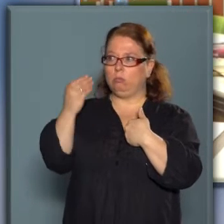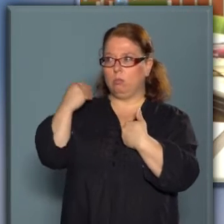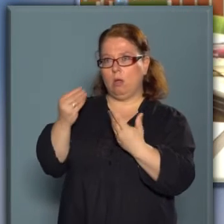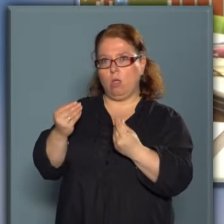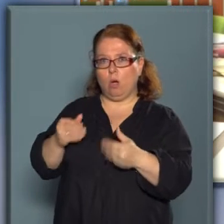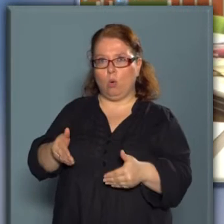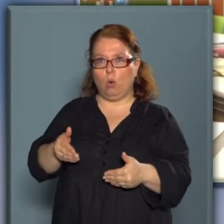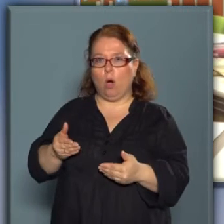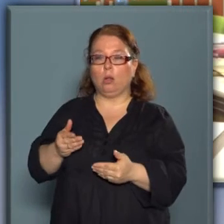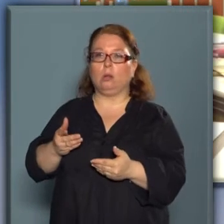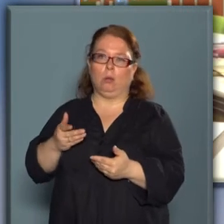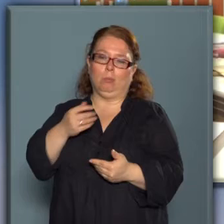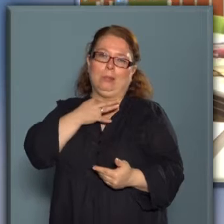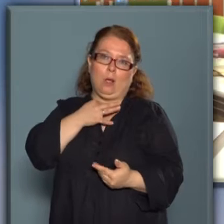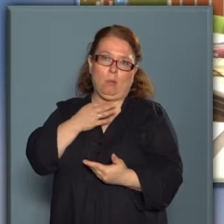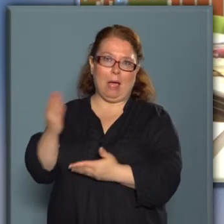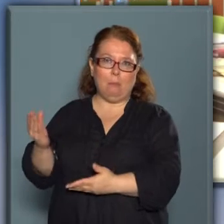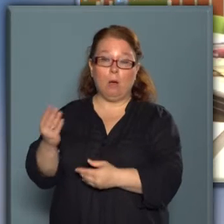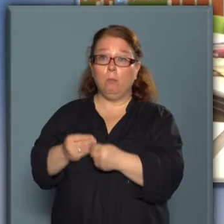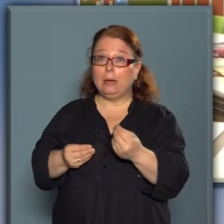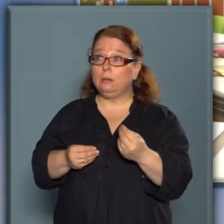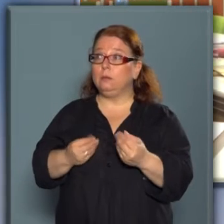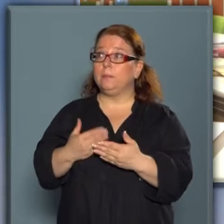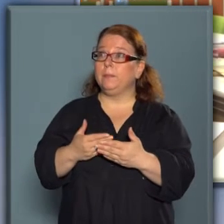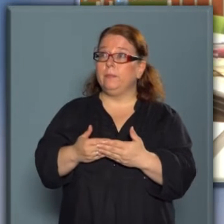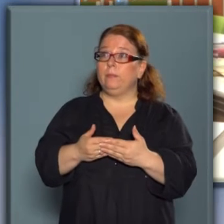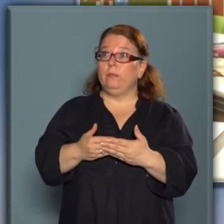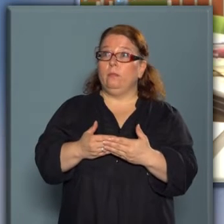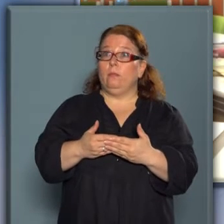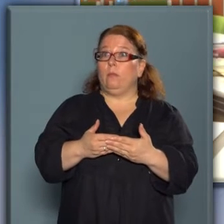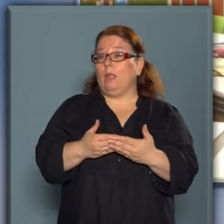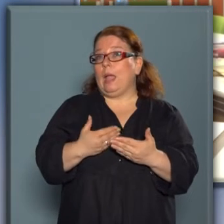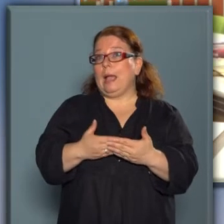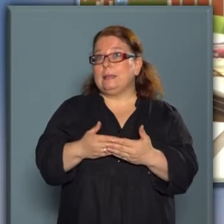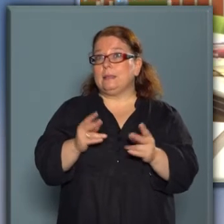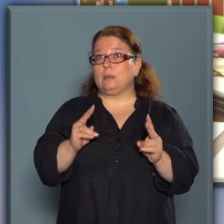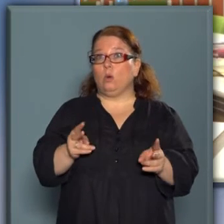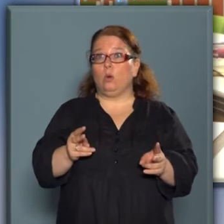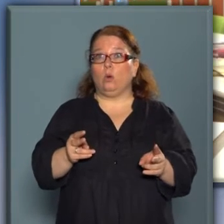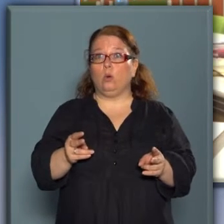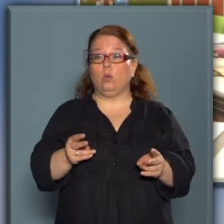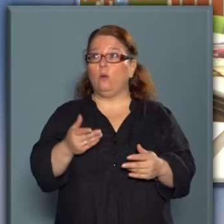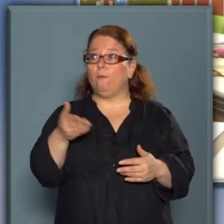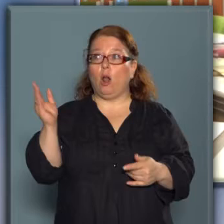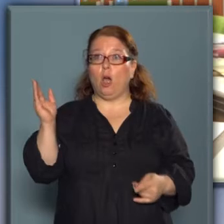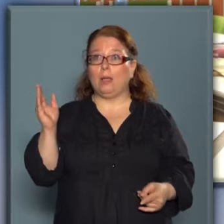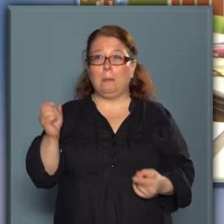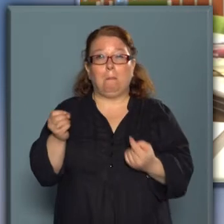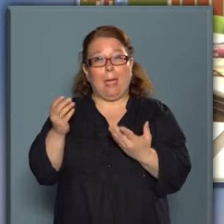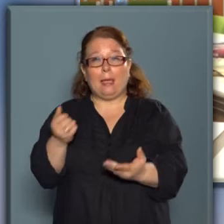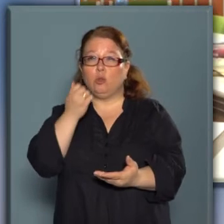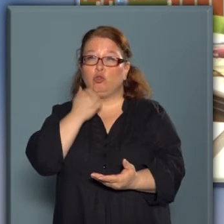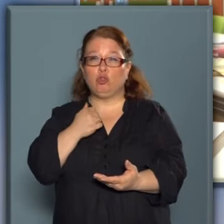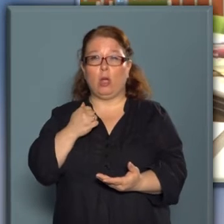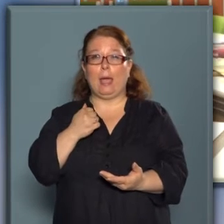megbízott bennünk, beavatott a bizalmunkba, mert már maga az, hogy valaki beenged